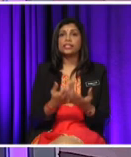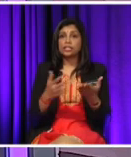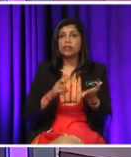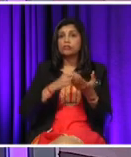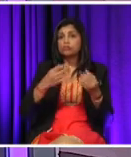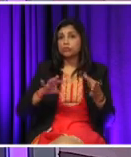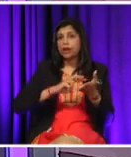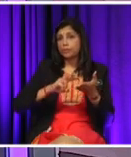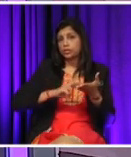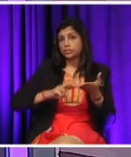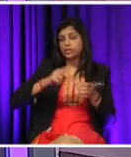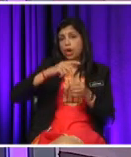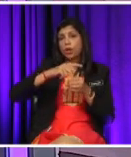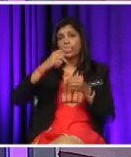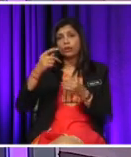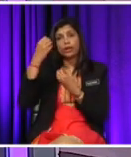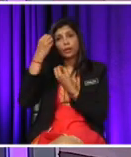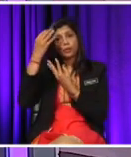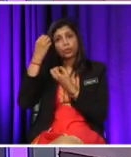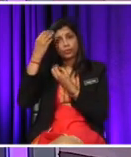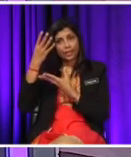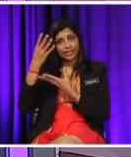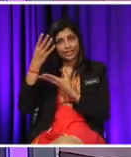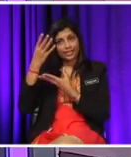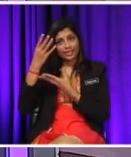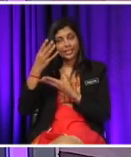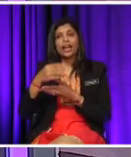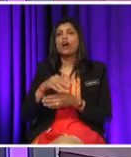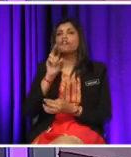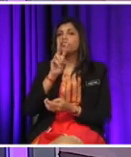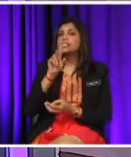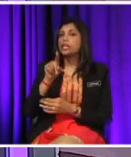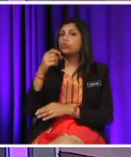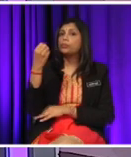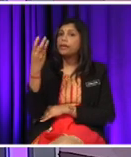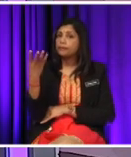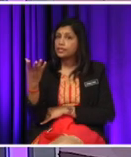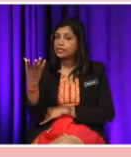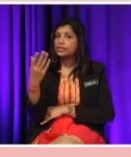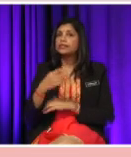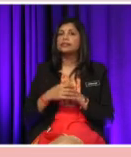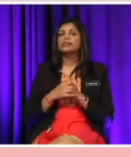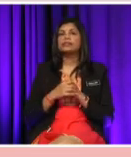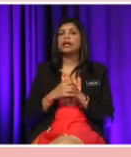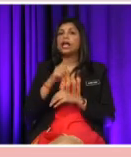satu poin 2 cm padu ini dia punya Ah bisa 27